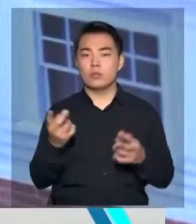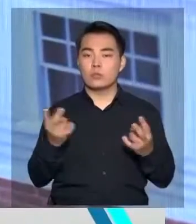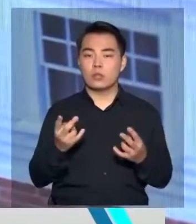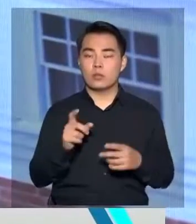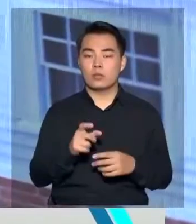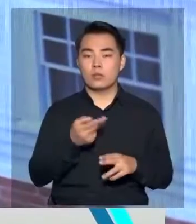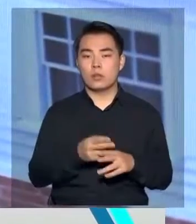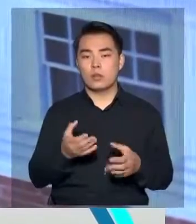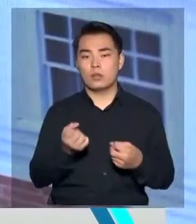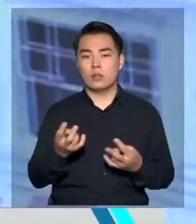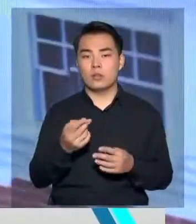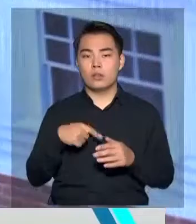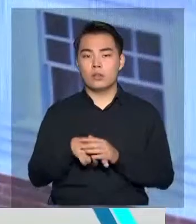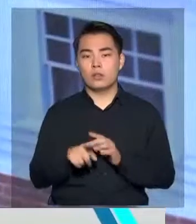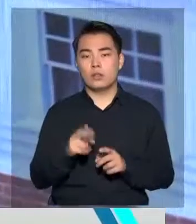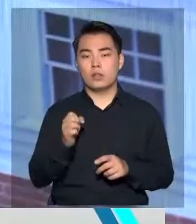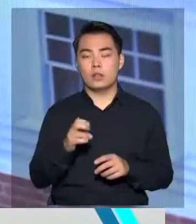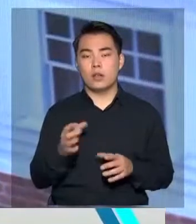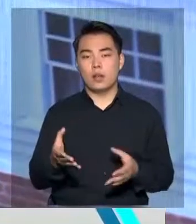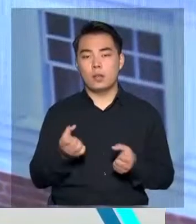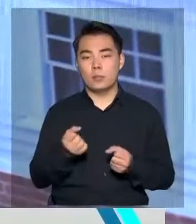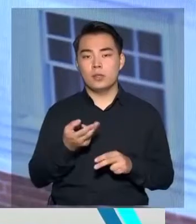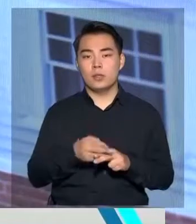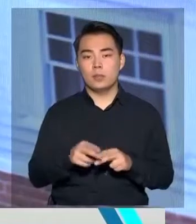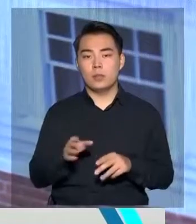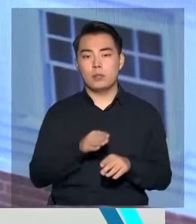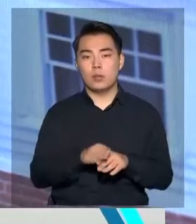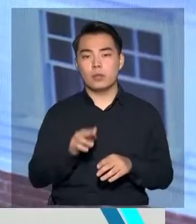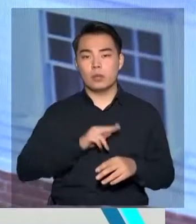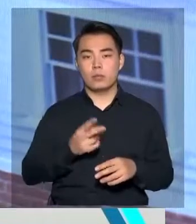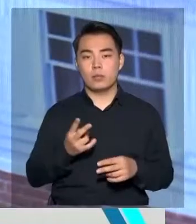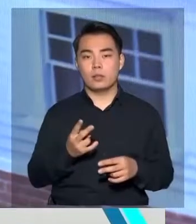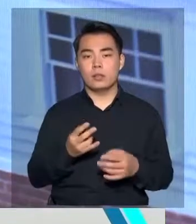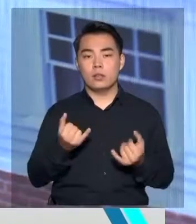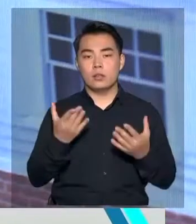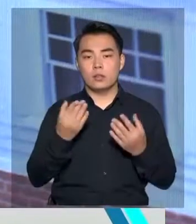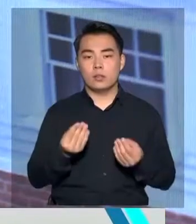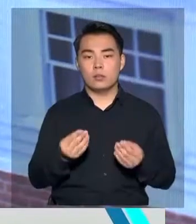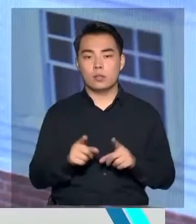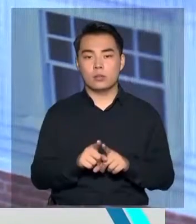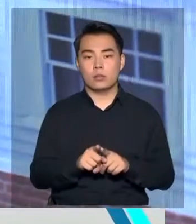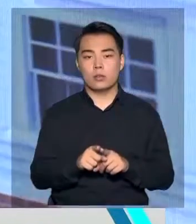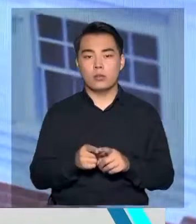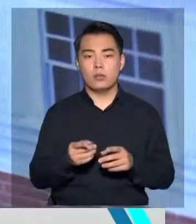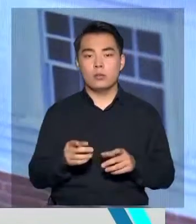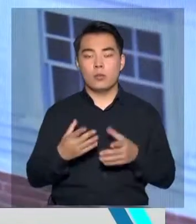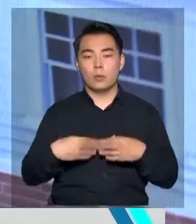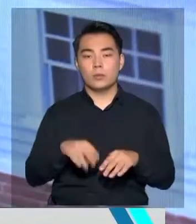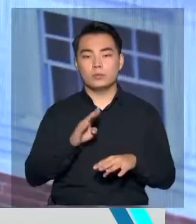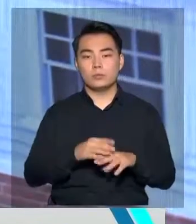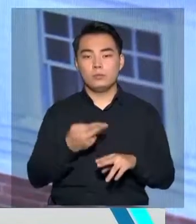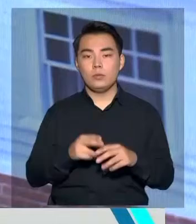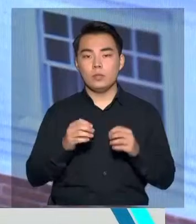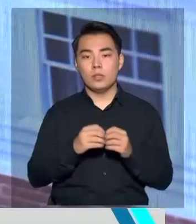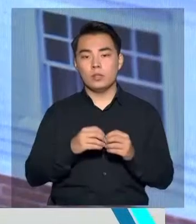арасында. Сол тиімді бағамен сату мәселесі қарастырылған. Енді бүгінгі таңда отбасы банк арқылы